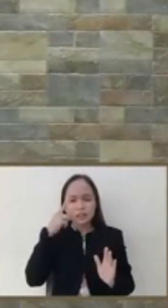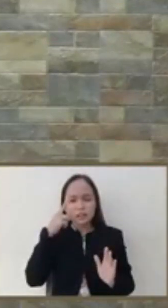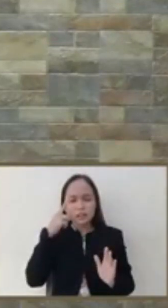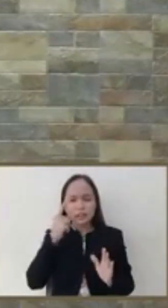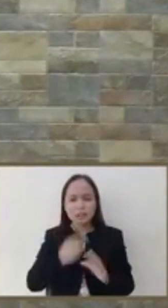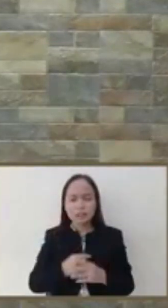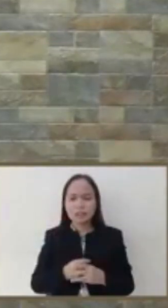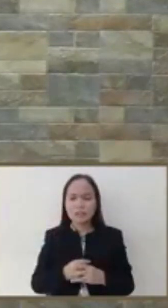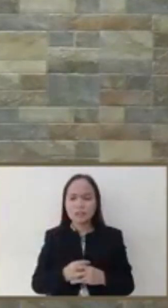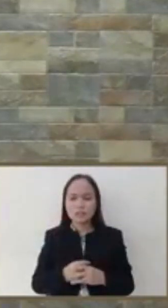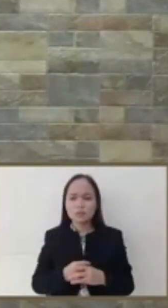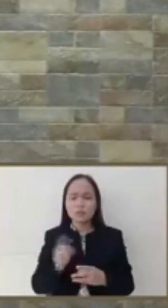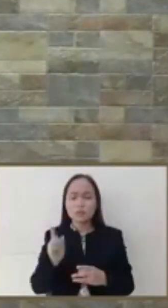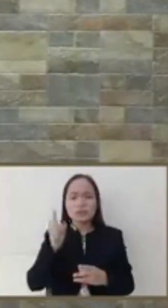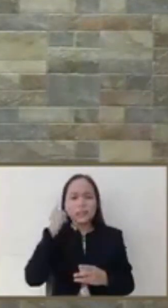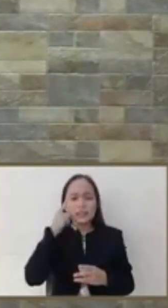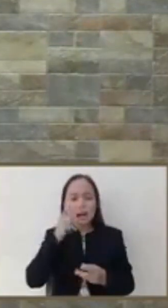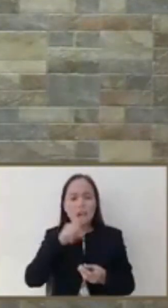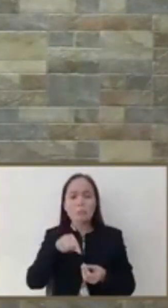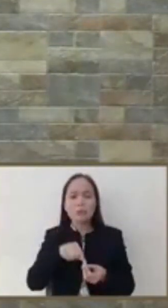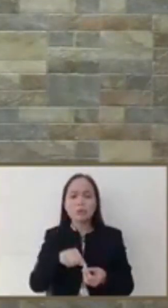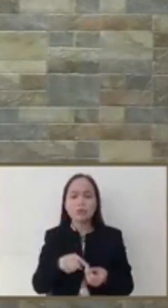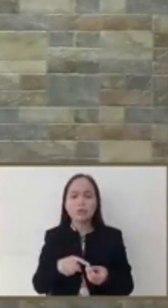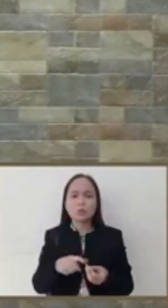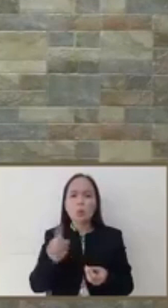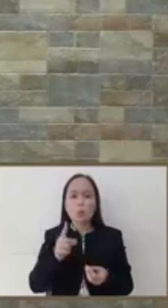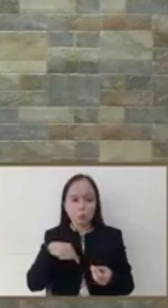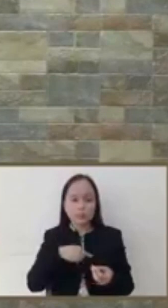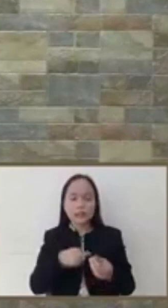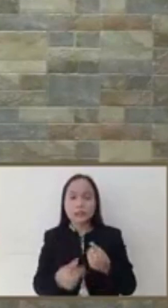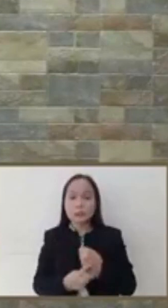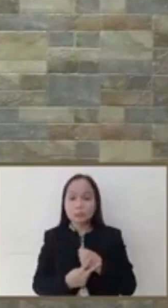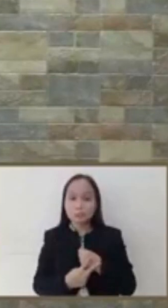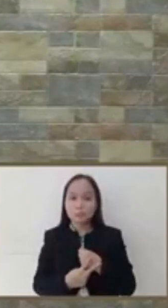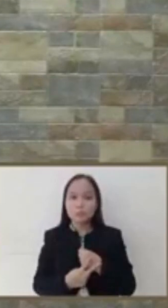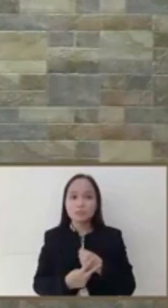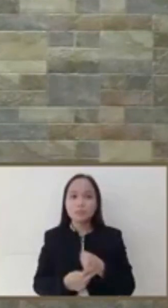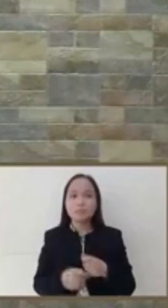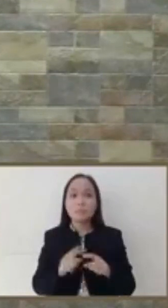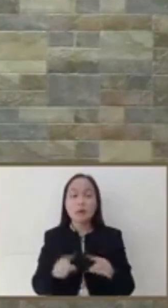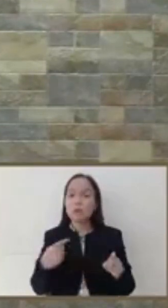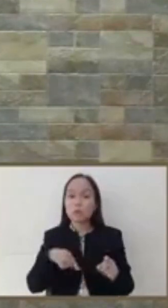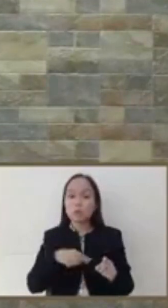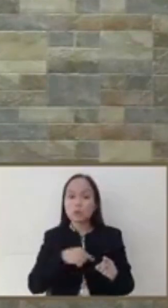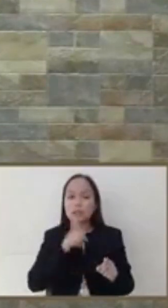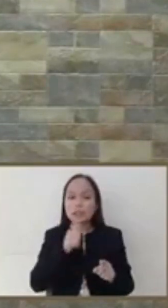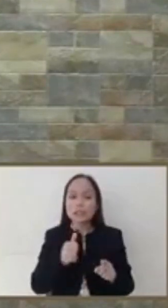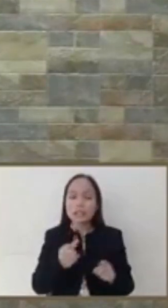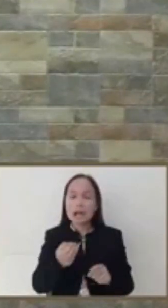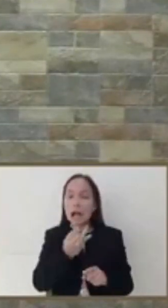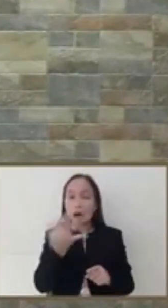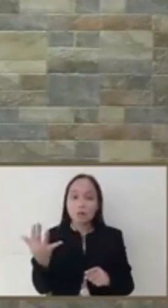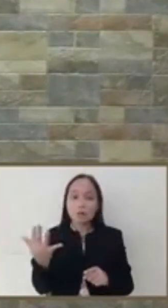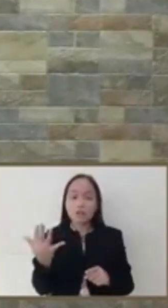magkano ang ating makikip. Pero hindi natin binibilang ang sukatan ng